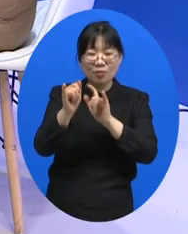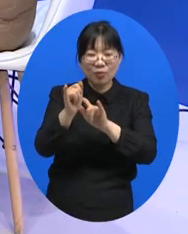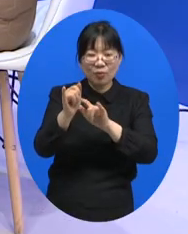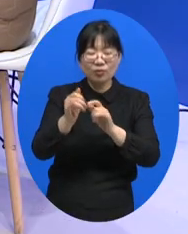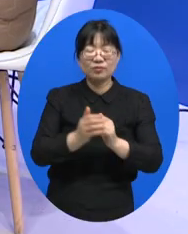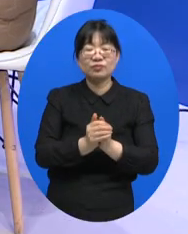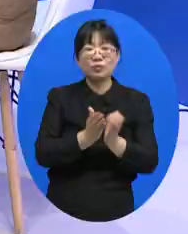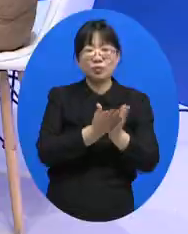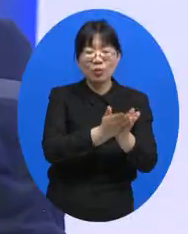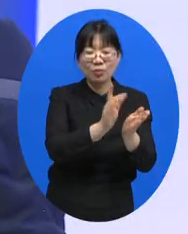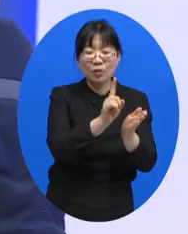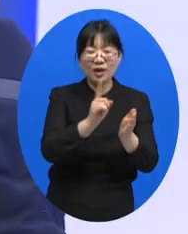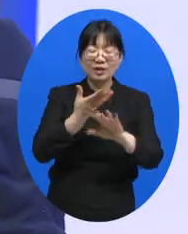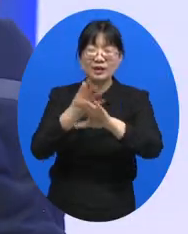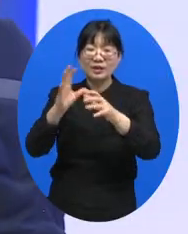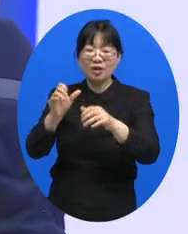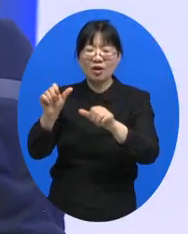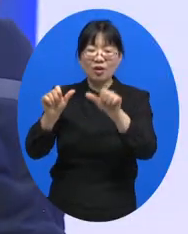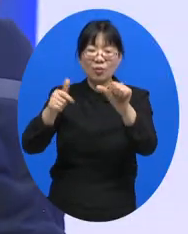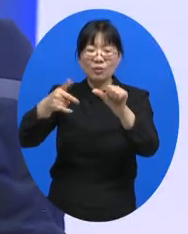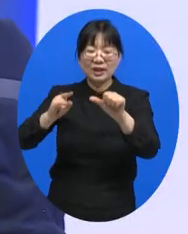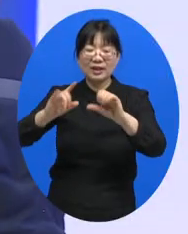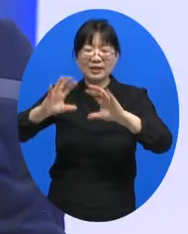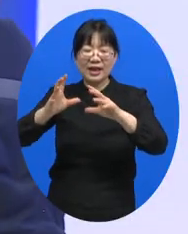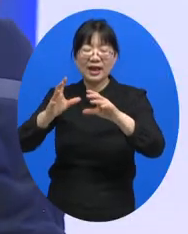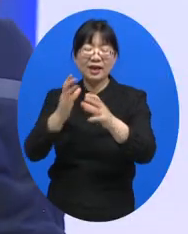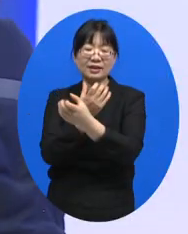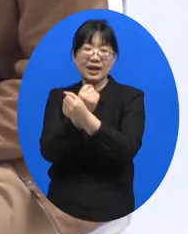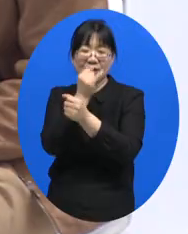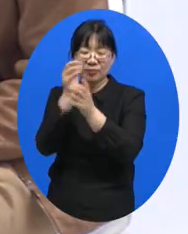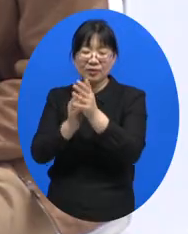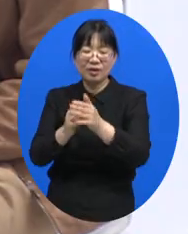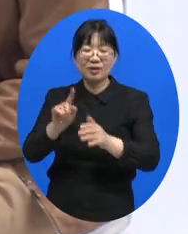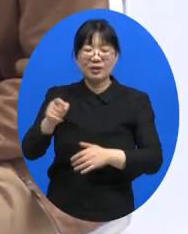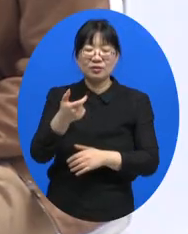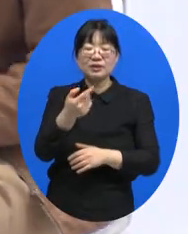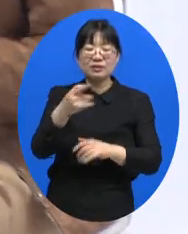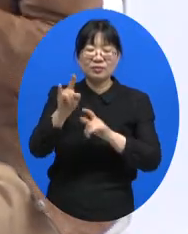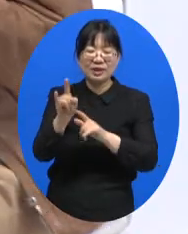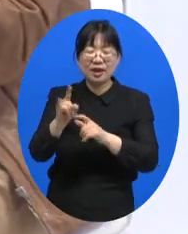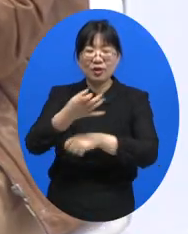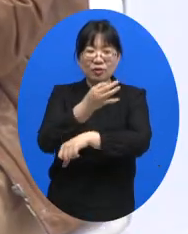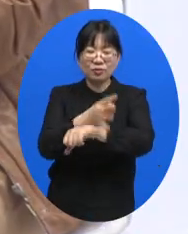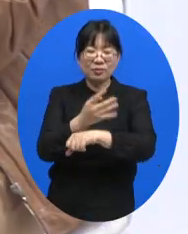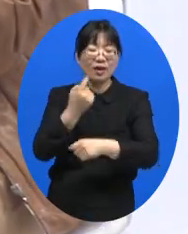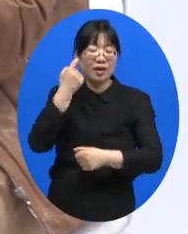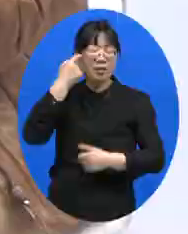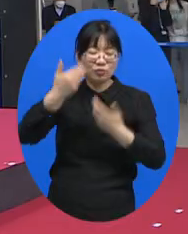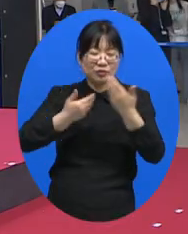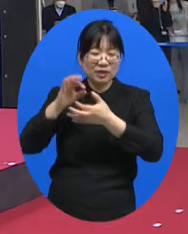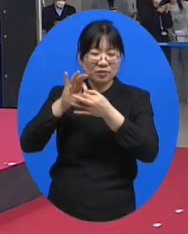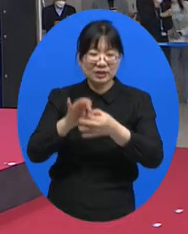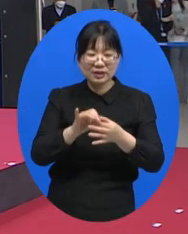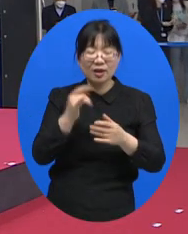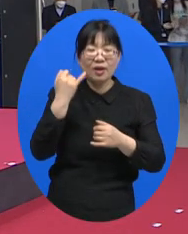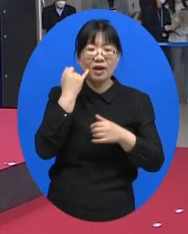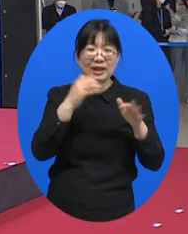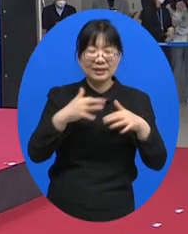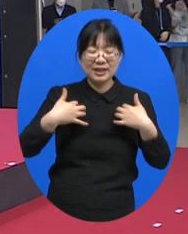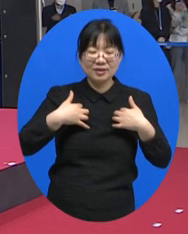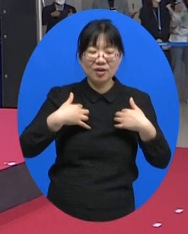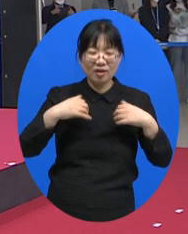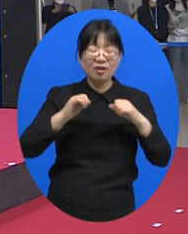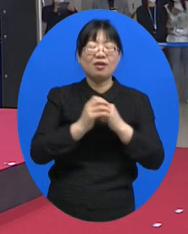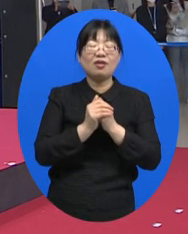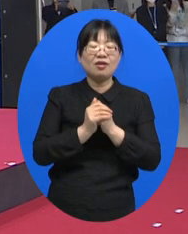전동 서퍼보드는 해외 5개국 대리점 계약 추진과 160대 분량의 구매 문의가 잇따랐습니다. 해양 레저 산업의